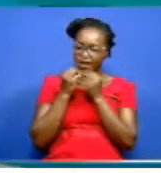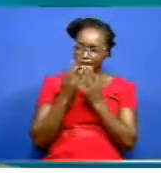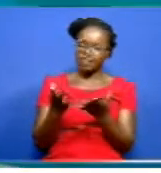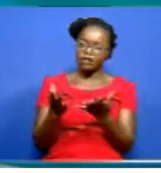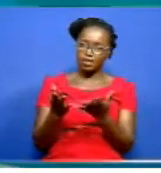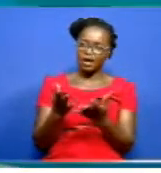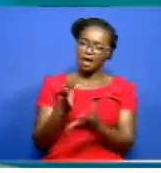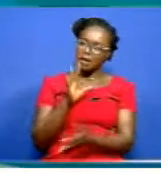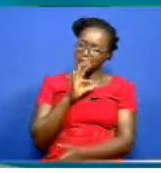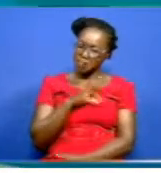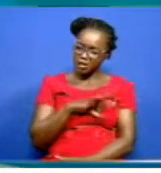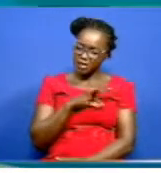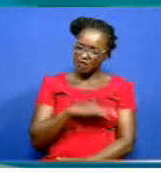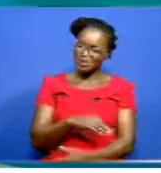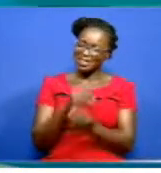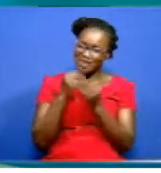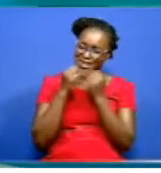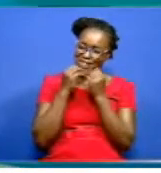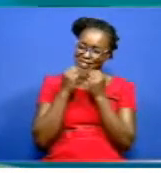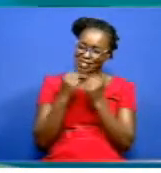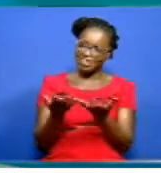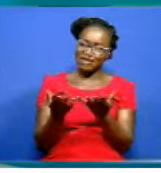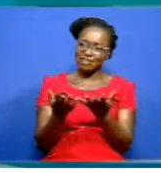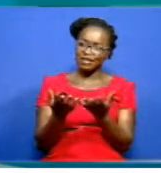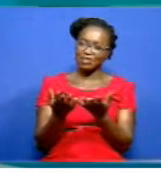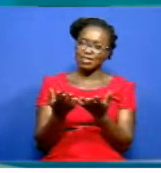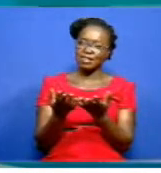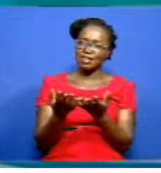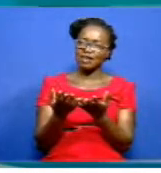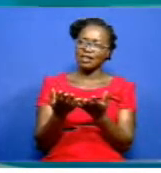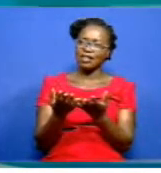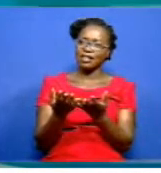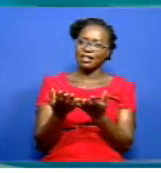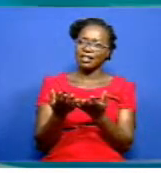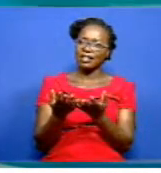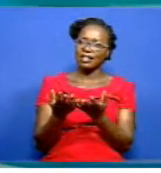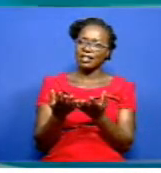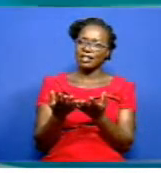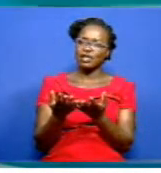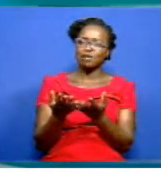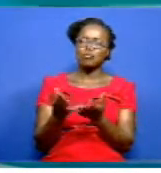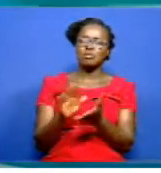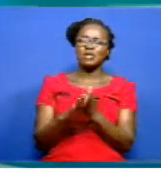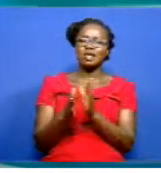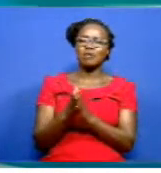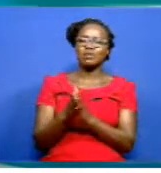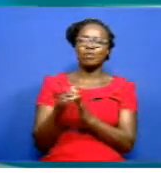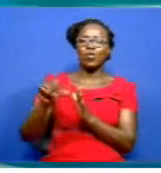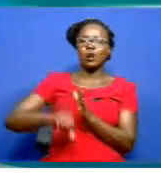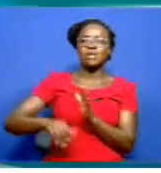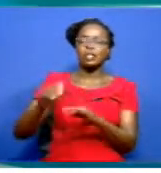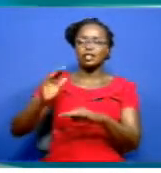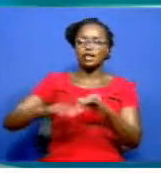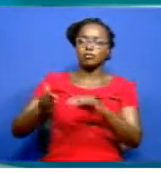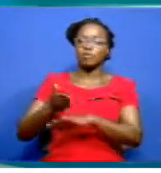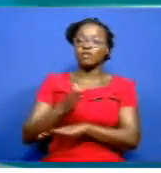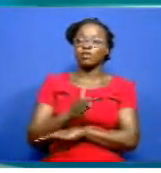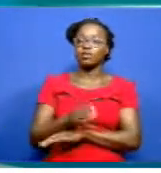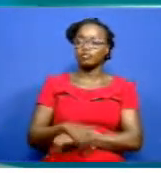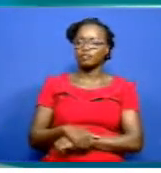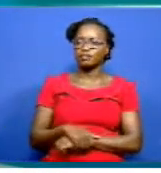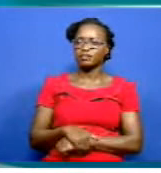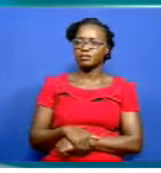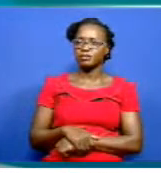haisaidii hata kidogo. Inafanya mambo ya kuwe mabaya kuliko vile alikuwa hapo awali, kwa